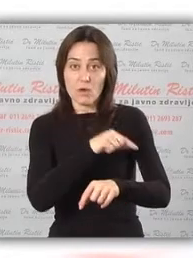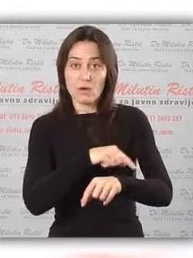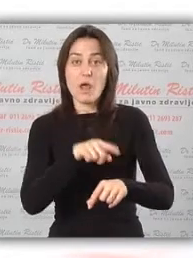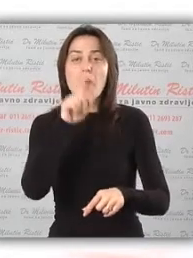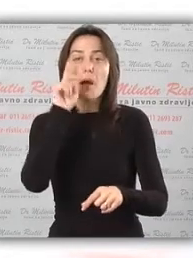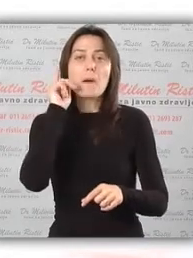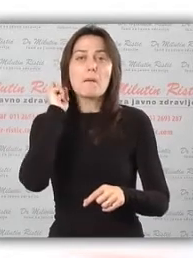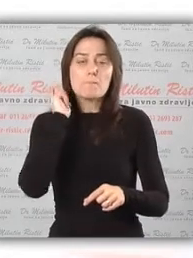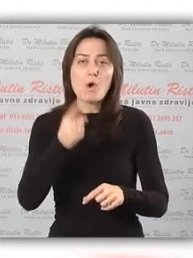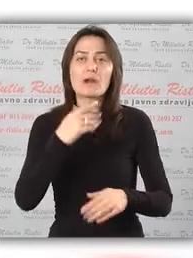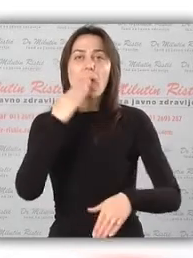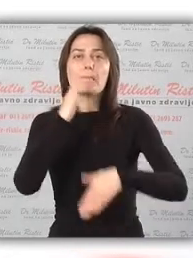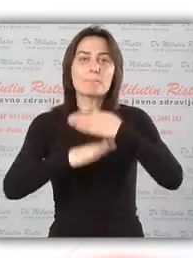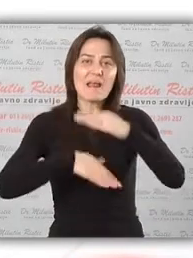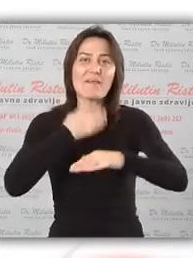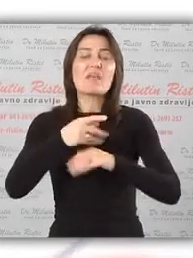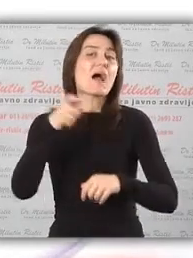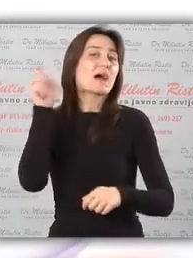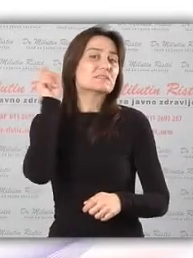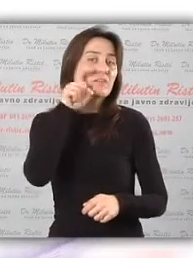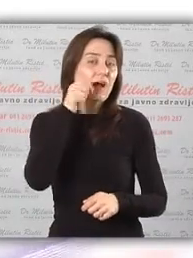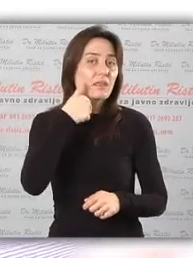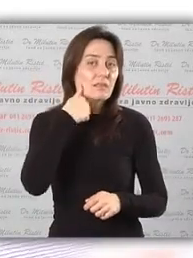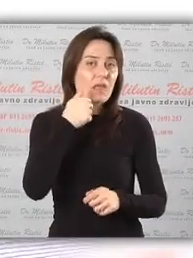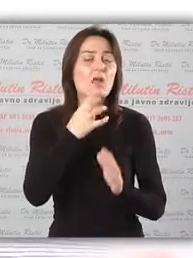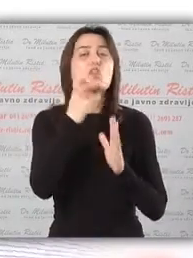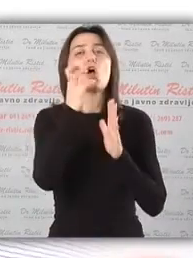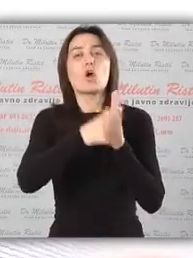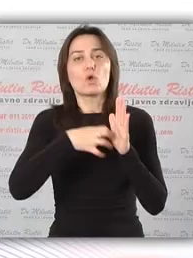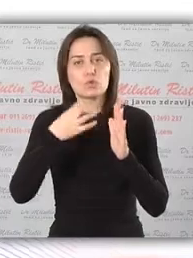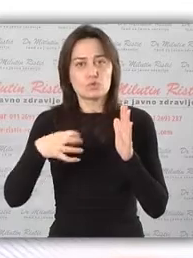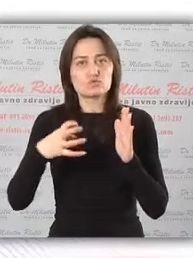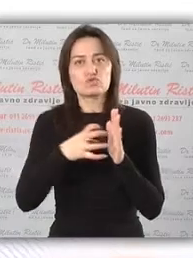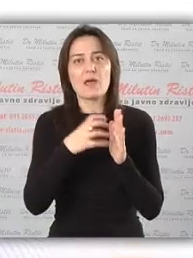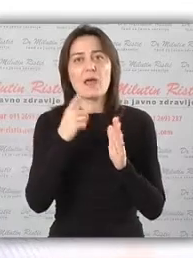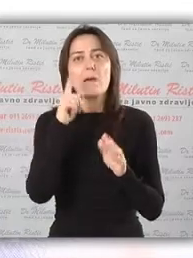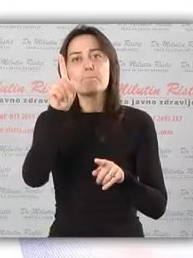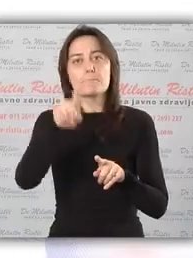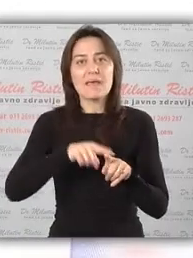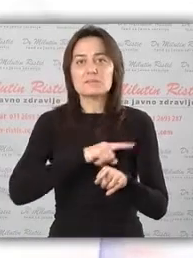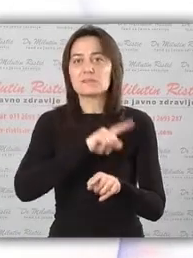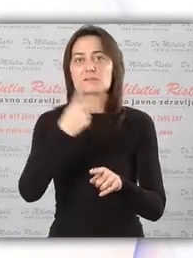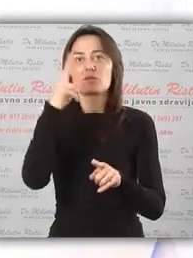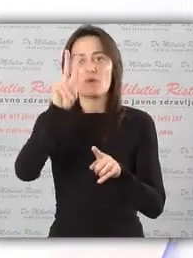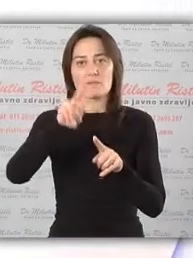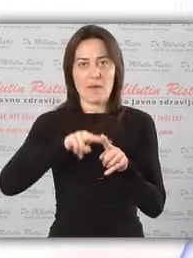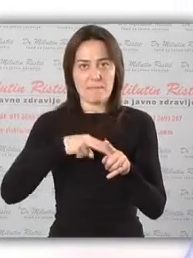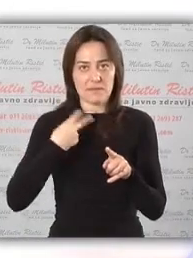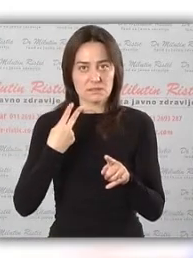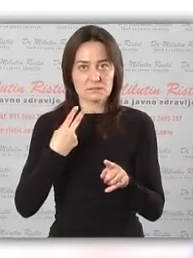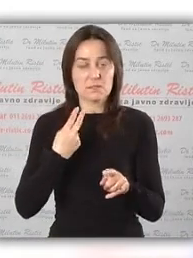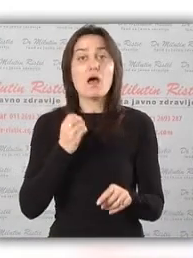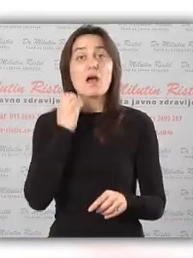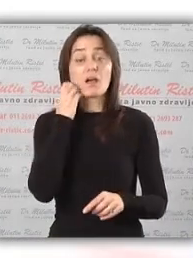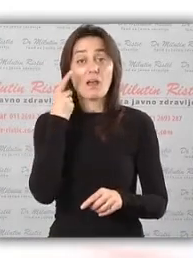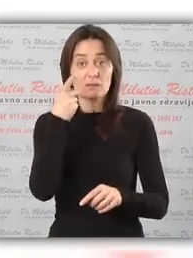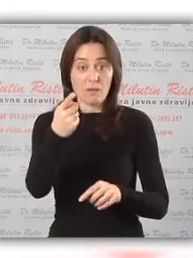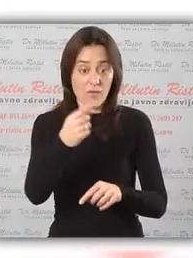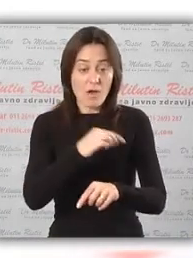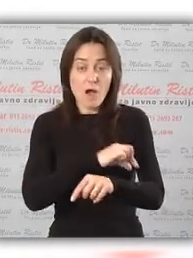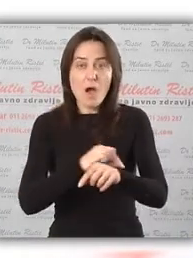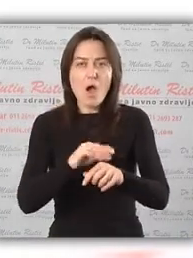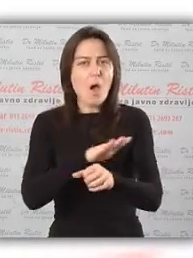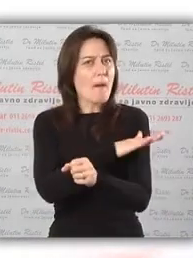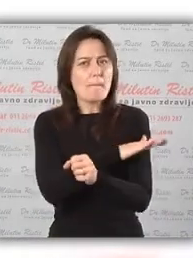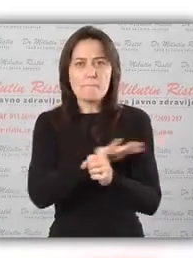Ovakve rane moraju se previjati svakog dana u dužem vremenskom periodu, mjesec ili dva. Kada ovakva